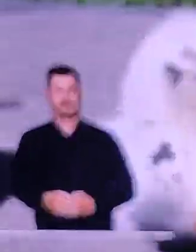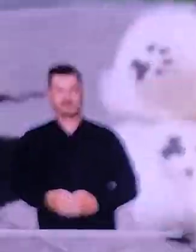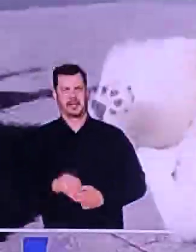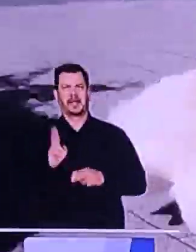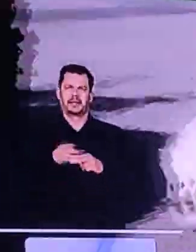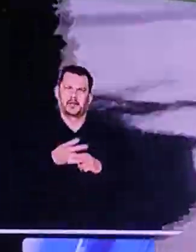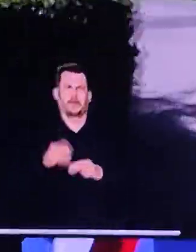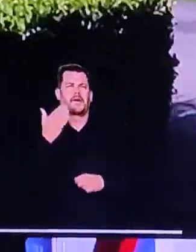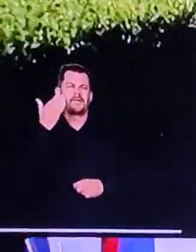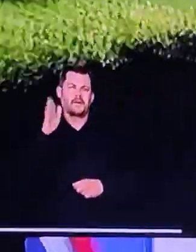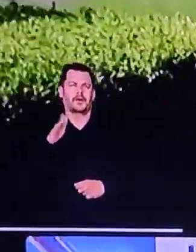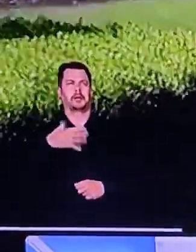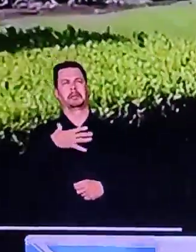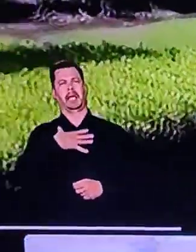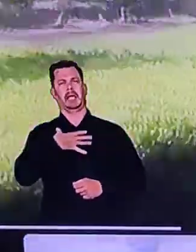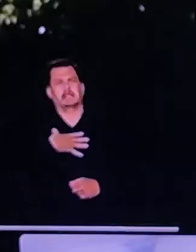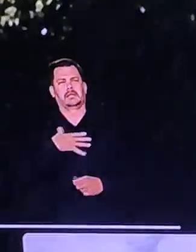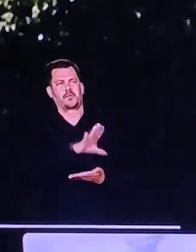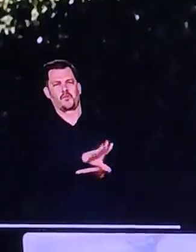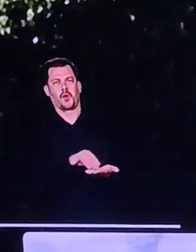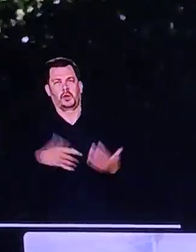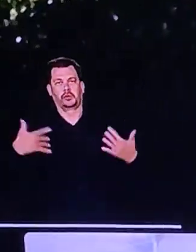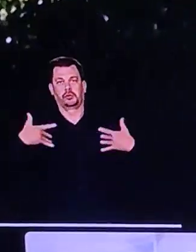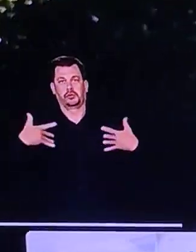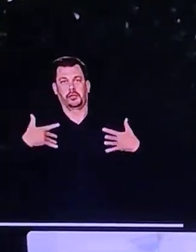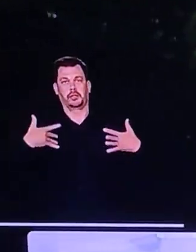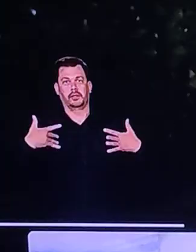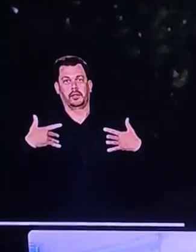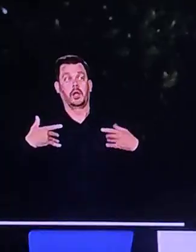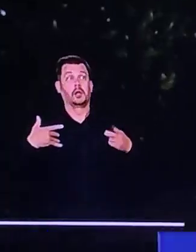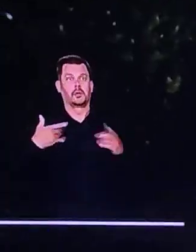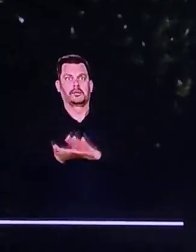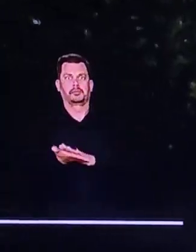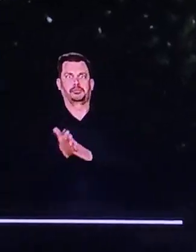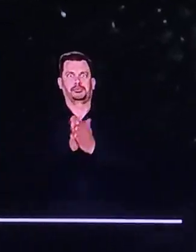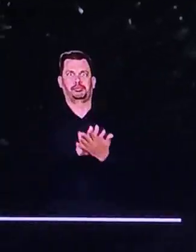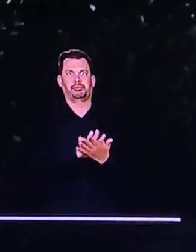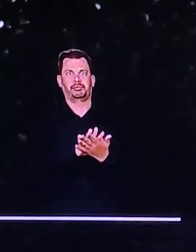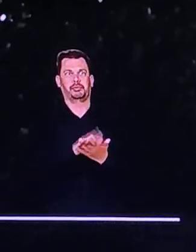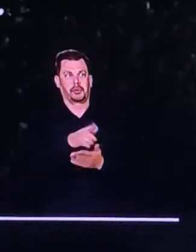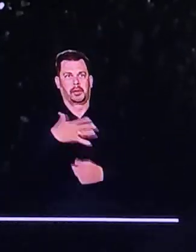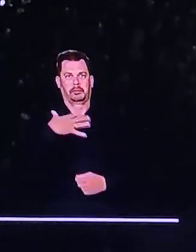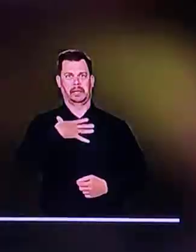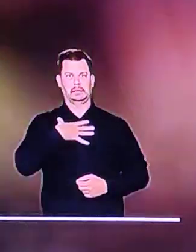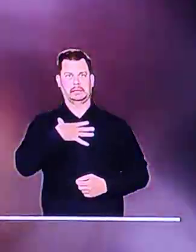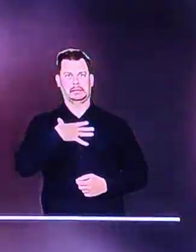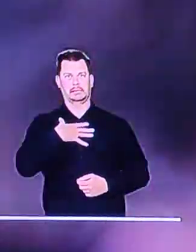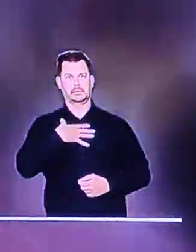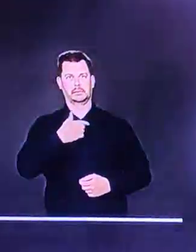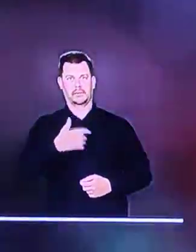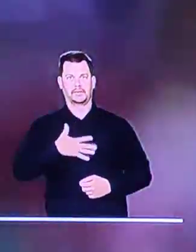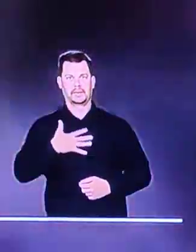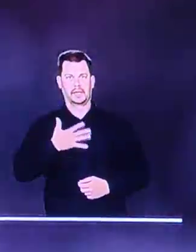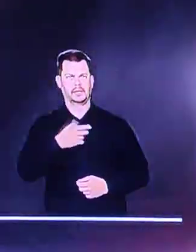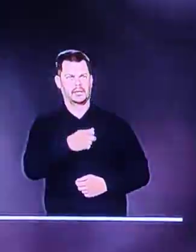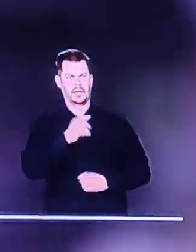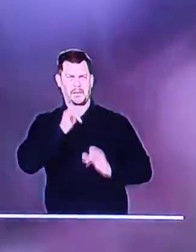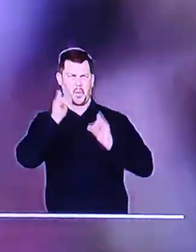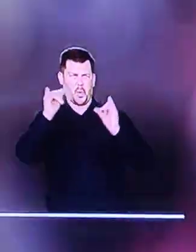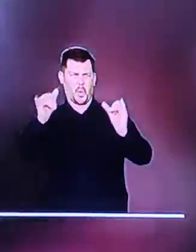Niektórzy wolą pieskie życie. Ba, pragną go tak bardzo, że stają się psami, przynajmniej tak im się wydaje.